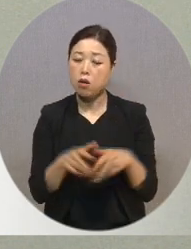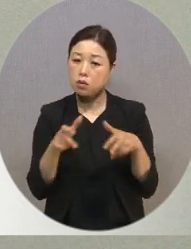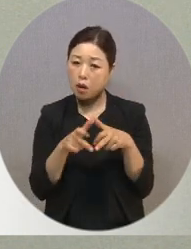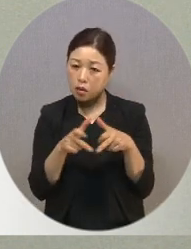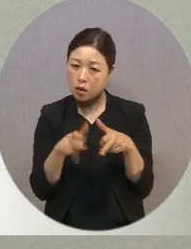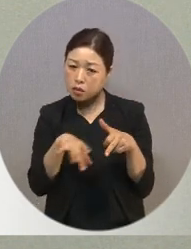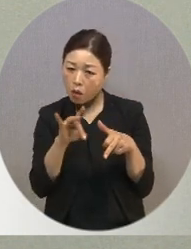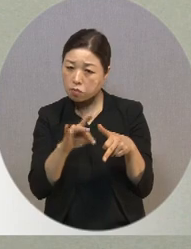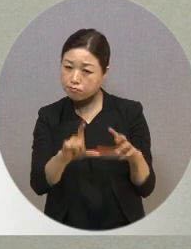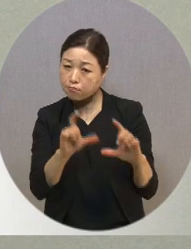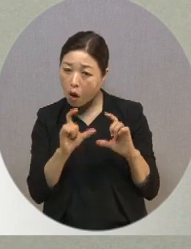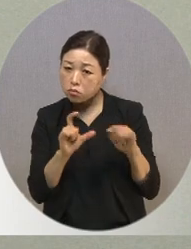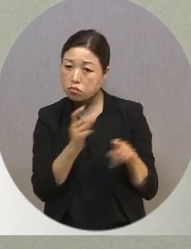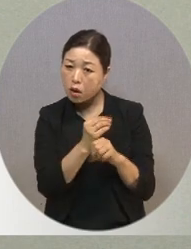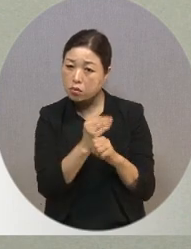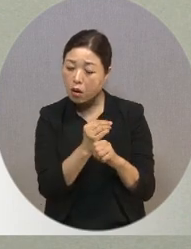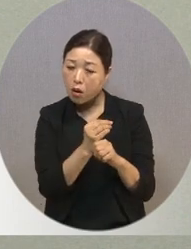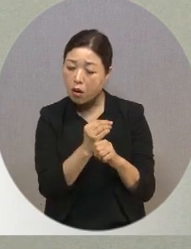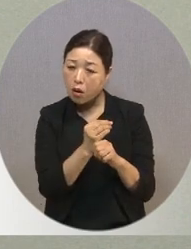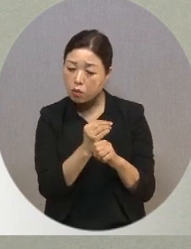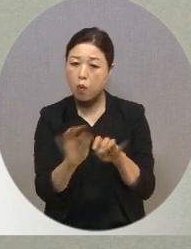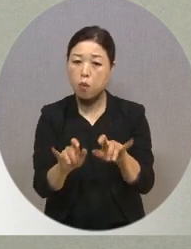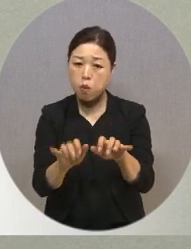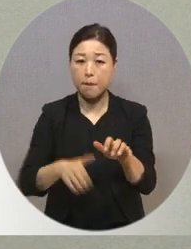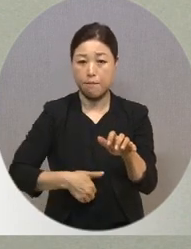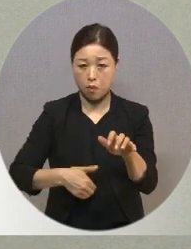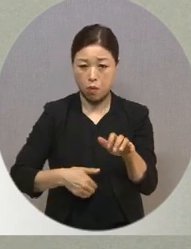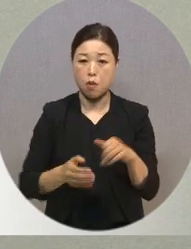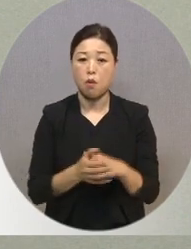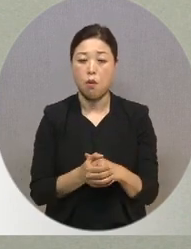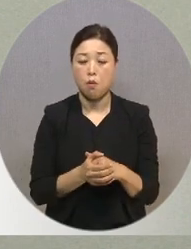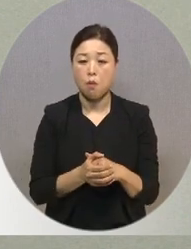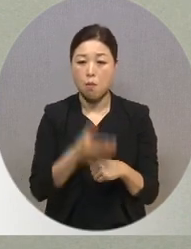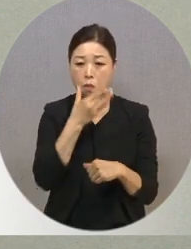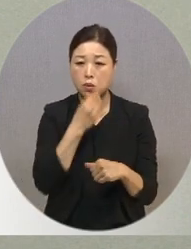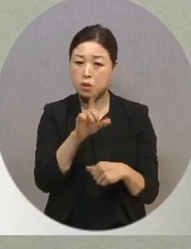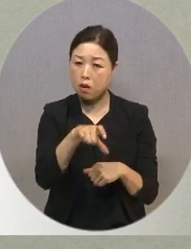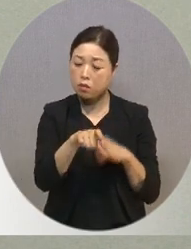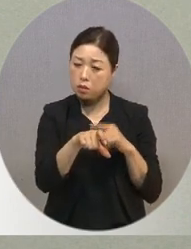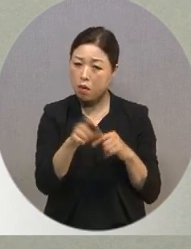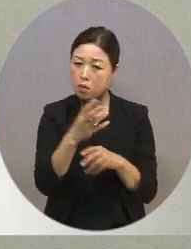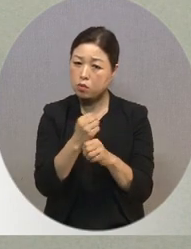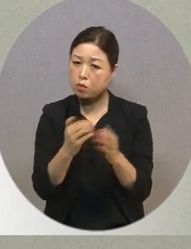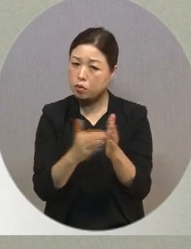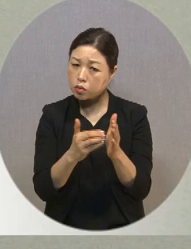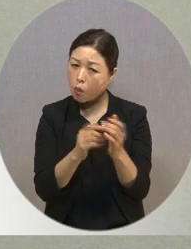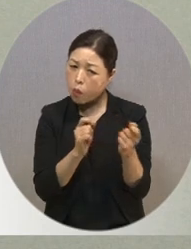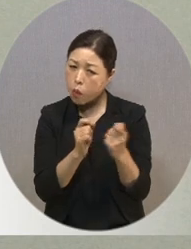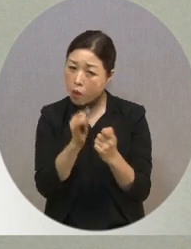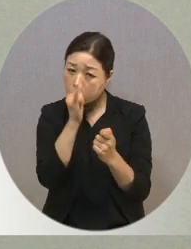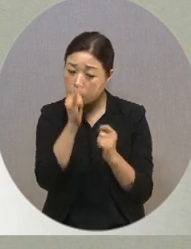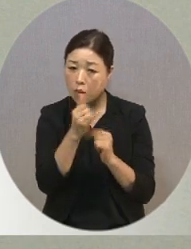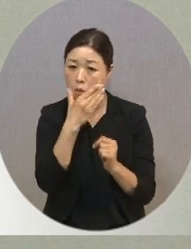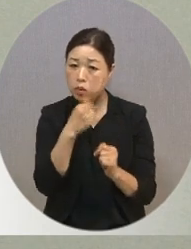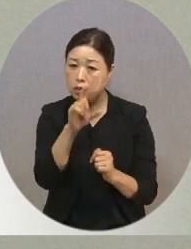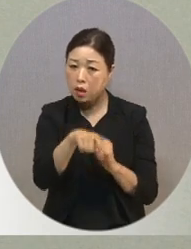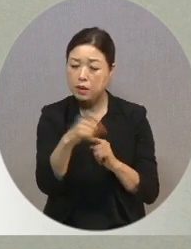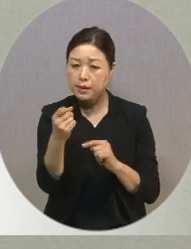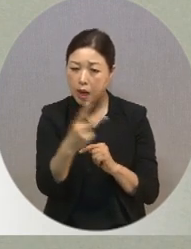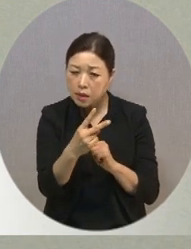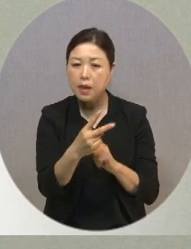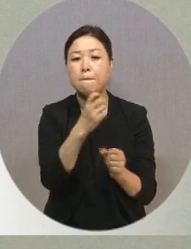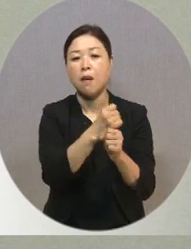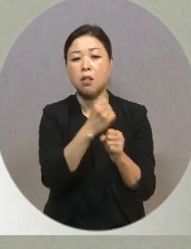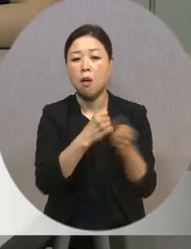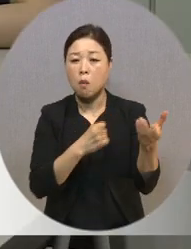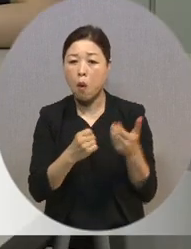된다거나 아니면 적어도 내가이 복지 카드가 효 기간이 만료되어 가면 그 복지 카드를 다시 받기 위한 어떤